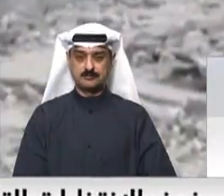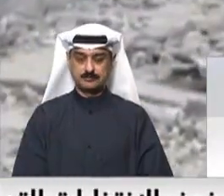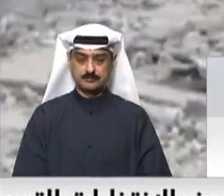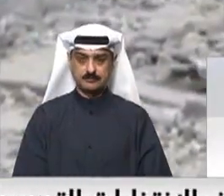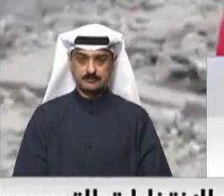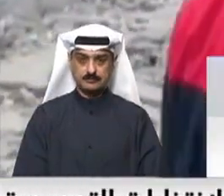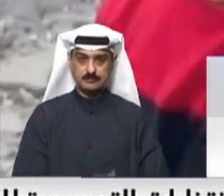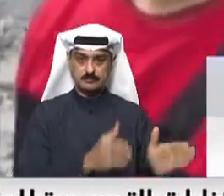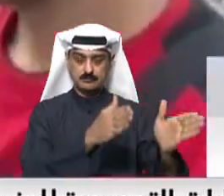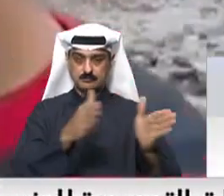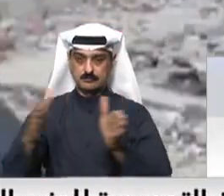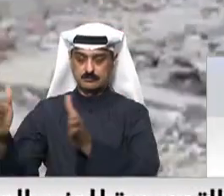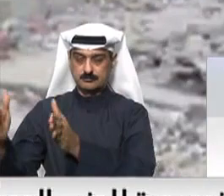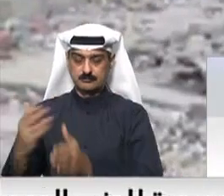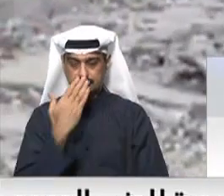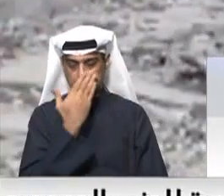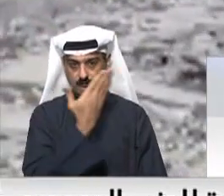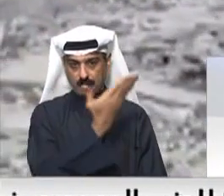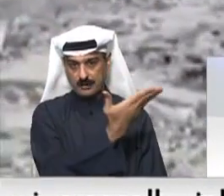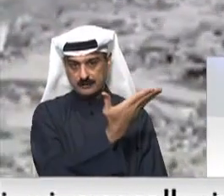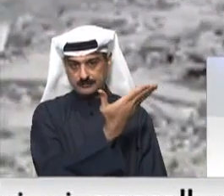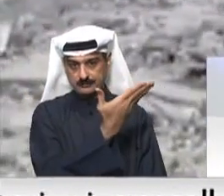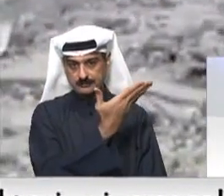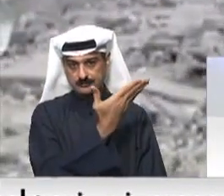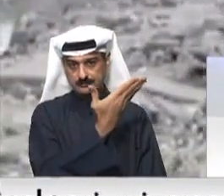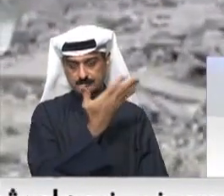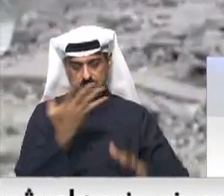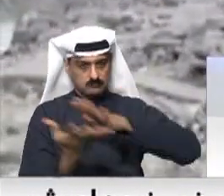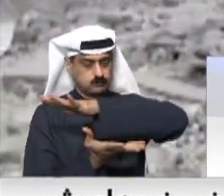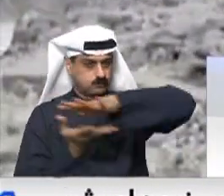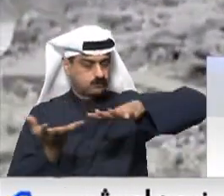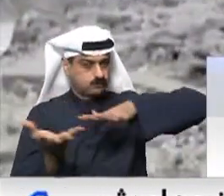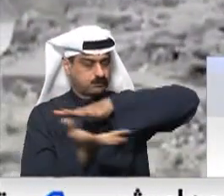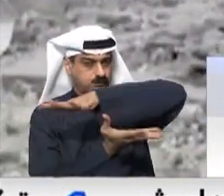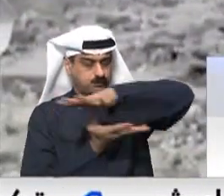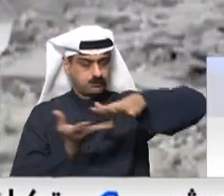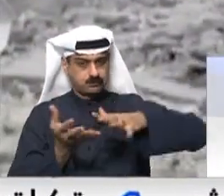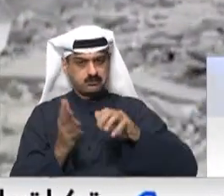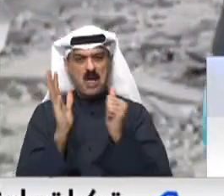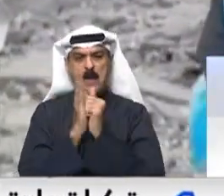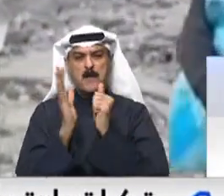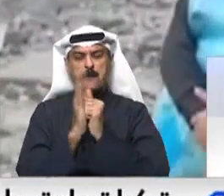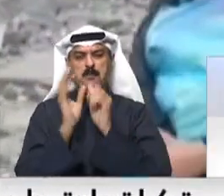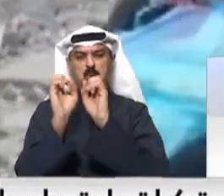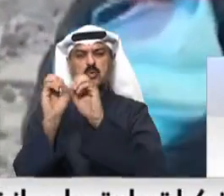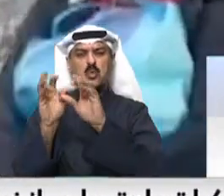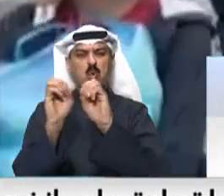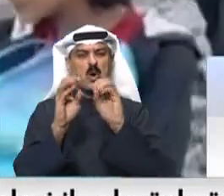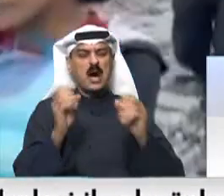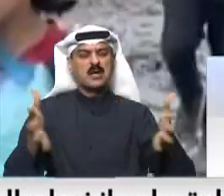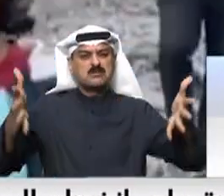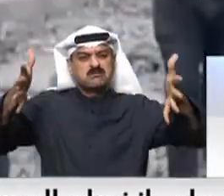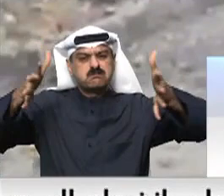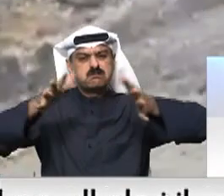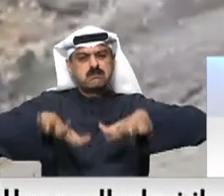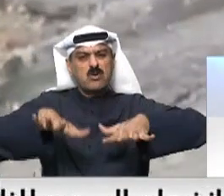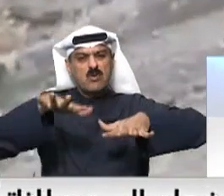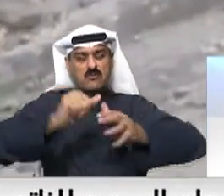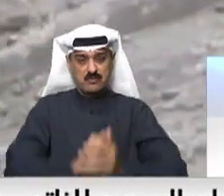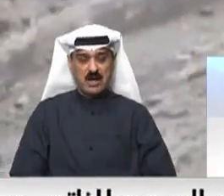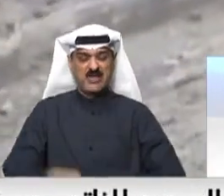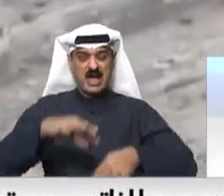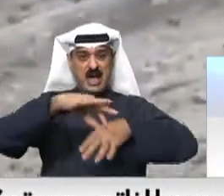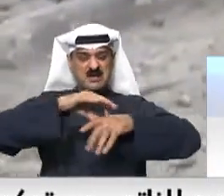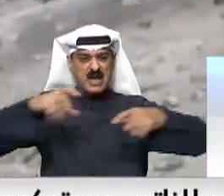انسانيا تتواتر تحذيرات المنظ ظمات الدوليه من تعرض مئات الاف الفلسطينيين المحاصرين